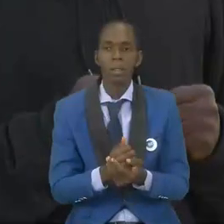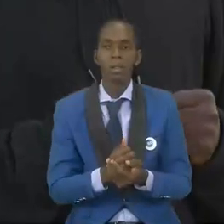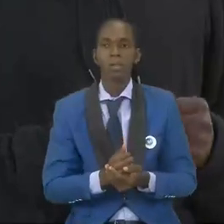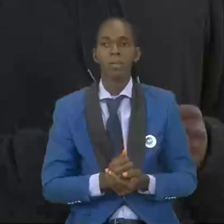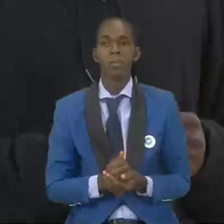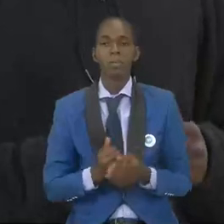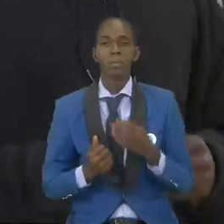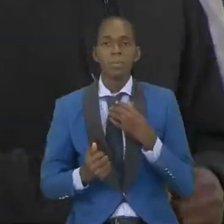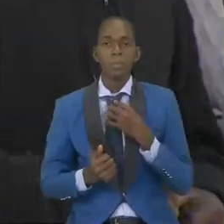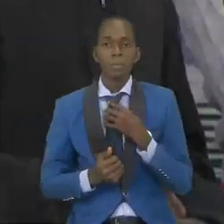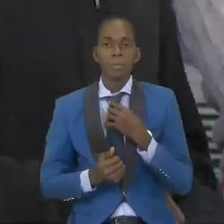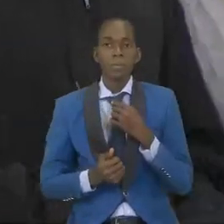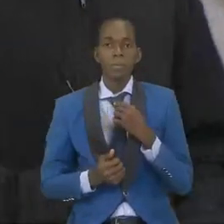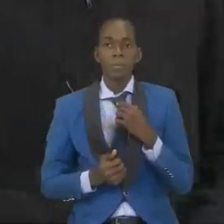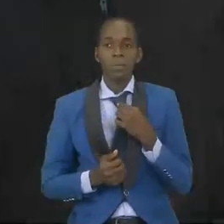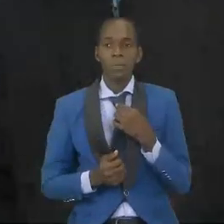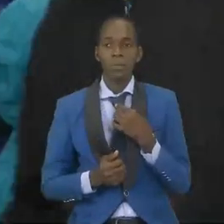Et tout le monde crie.